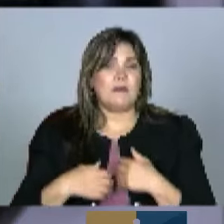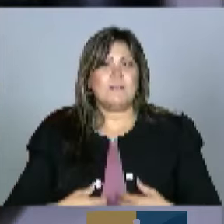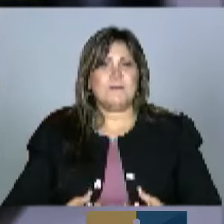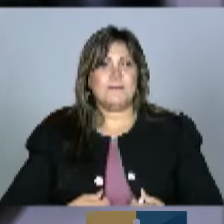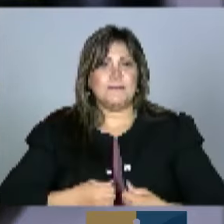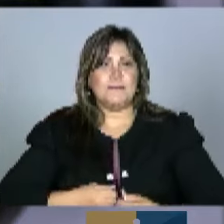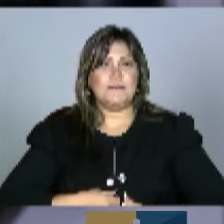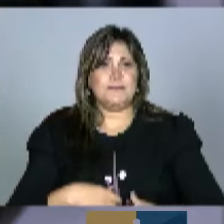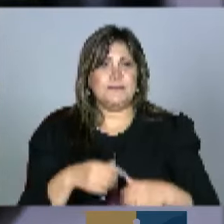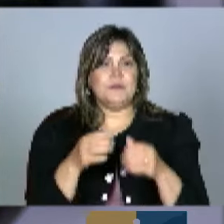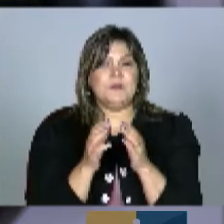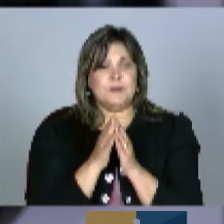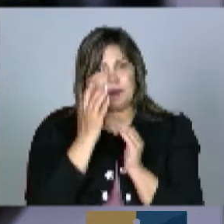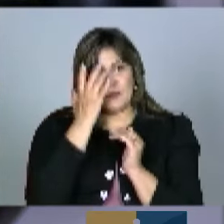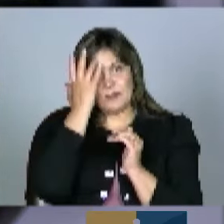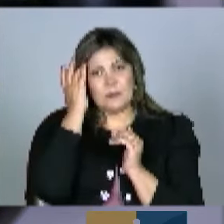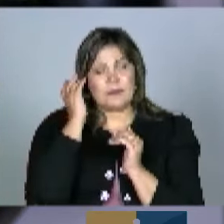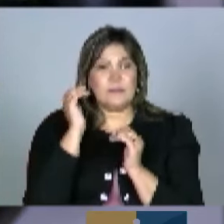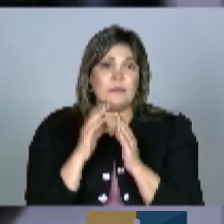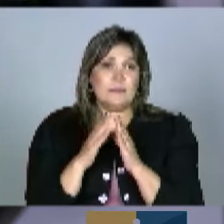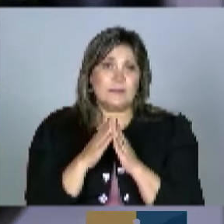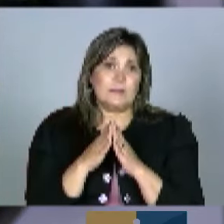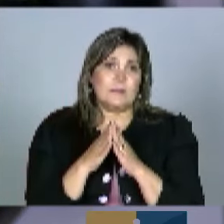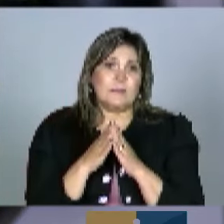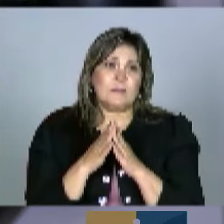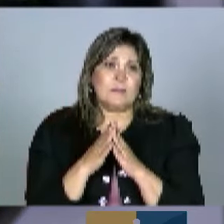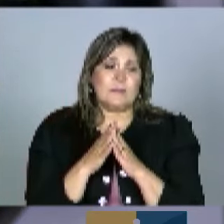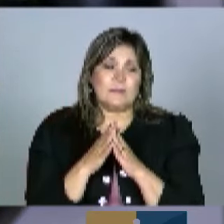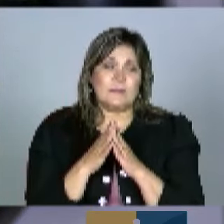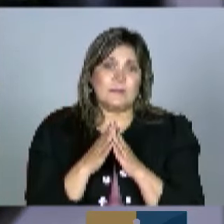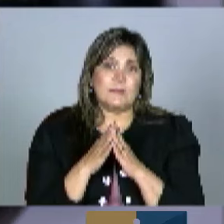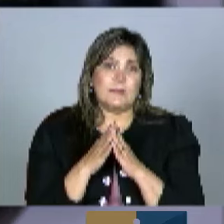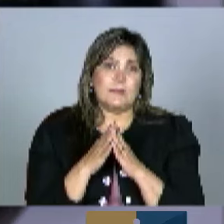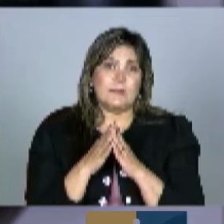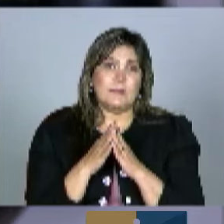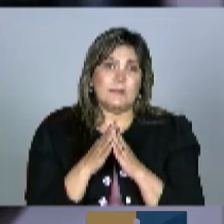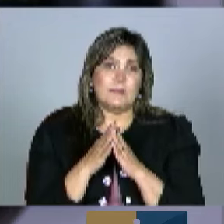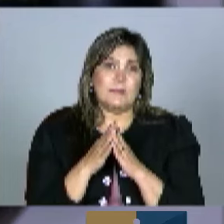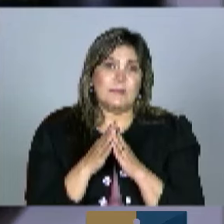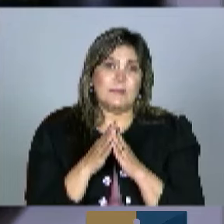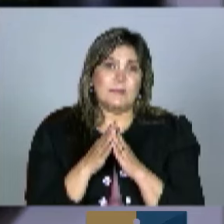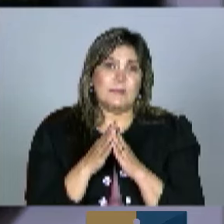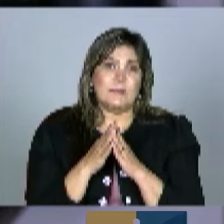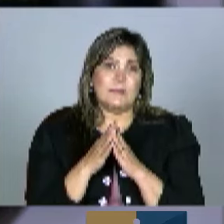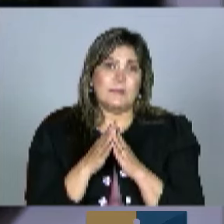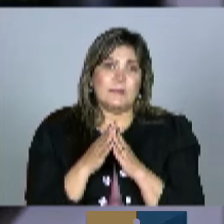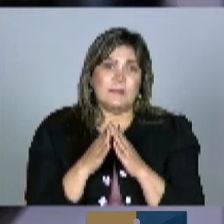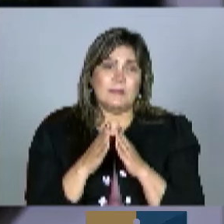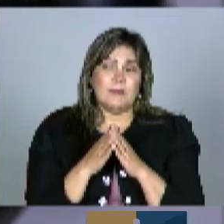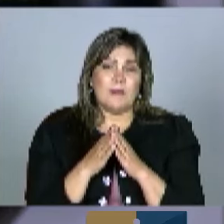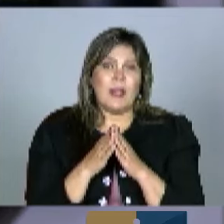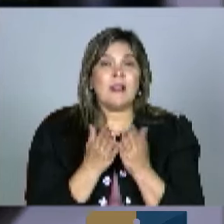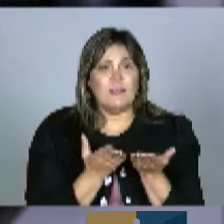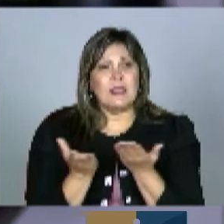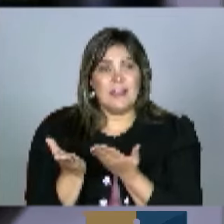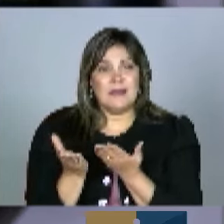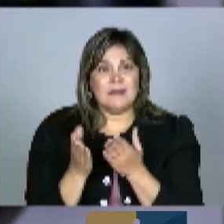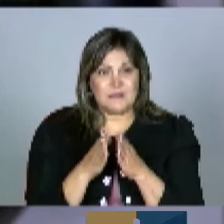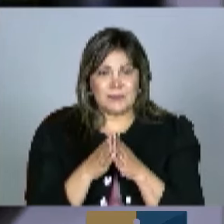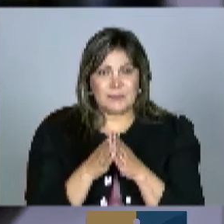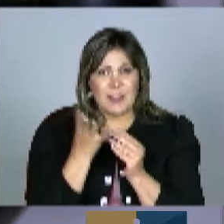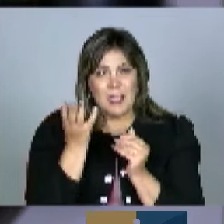معانا استاذ وهيب معايا استاذ وهيب نعم اتفضل حضرتك اتفضل حضرتك معانا على الهوا يا فندم